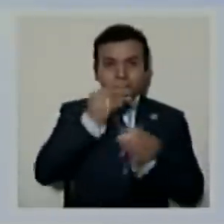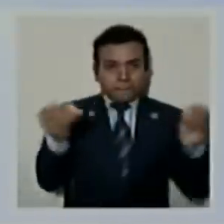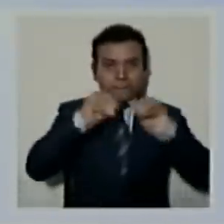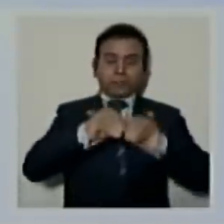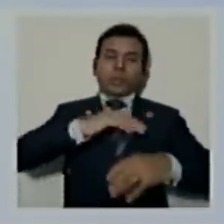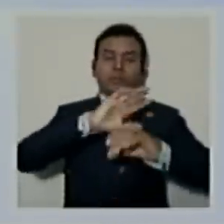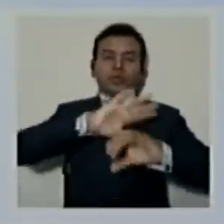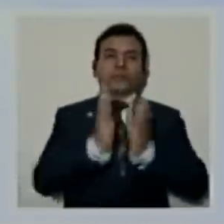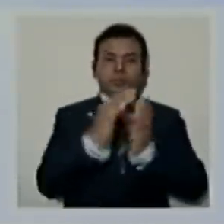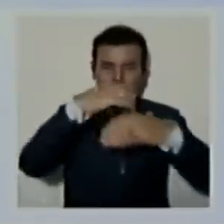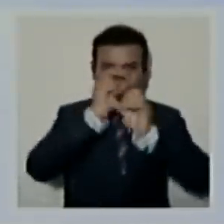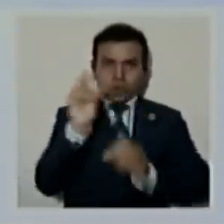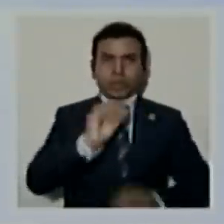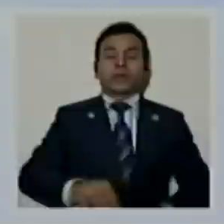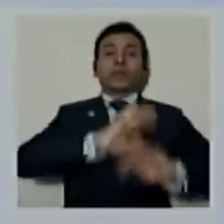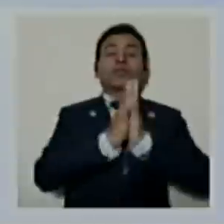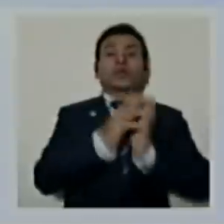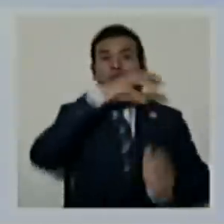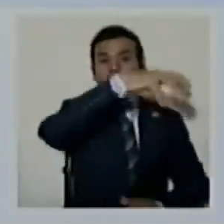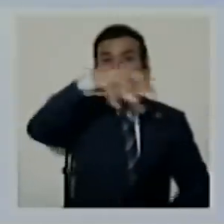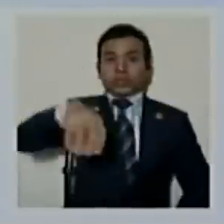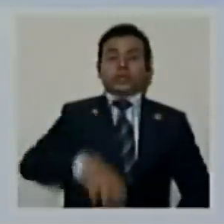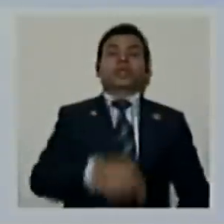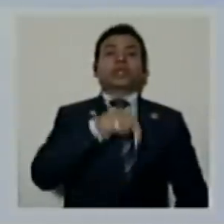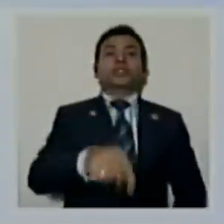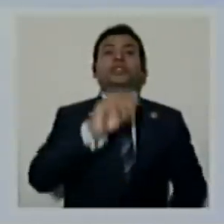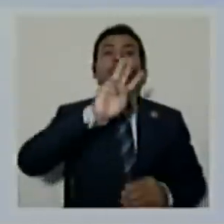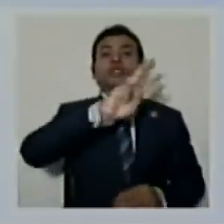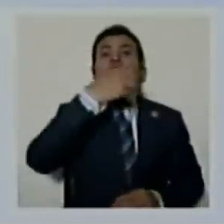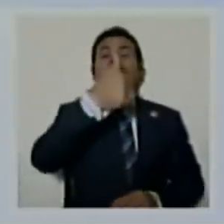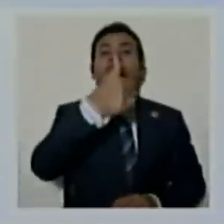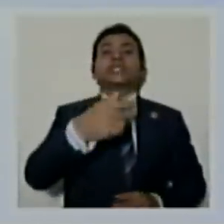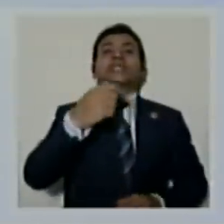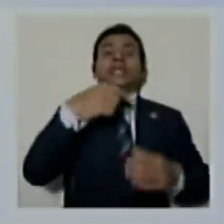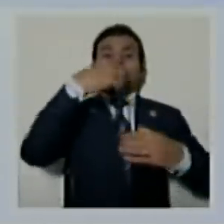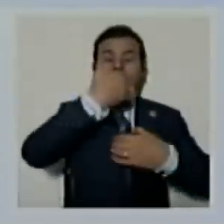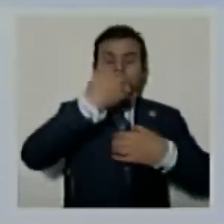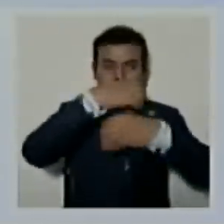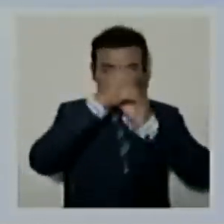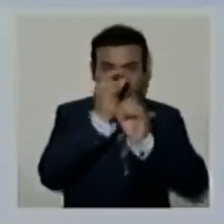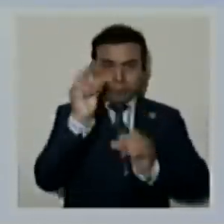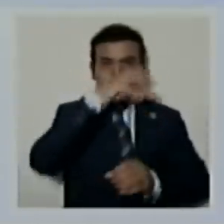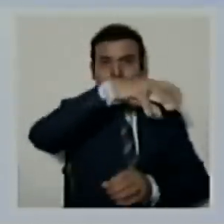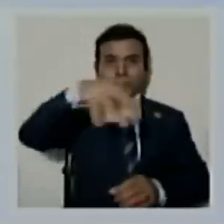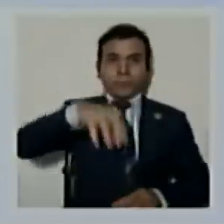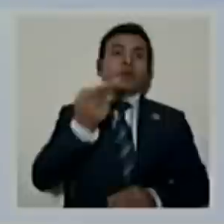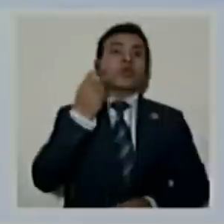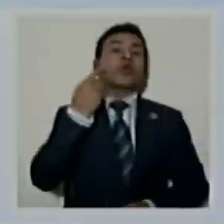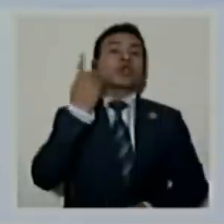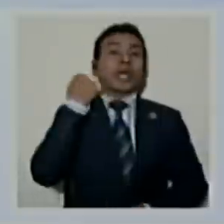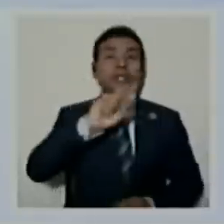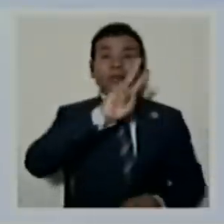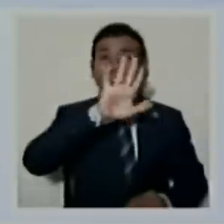5738টি। এখানে বলে রাখি, পূর্বের দিনে নমুনা সহ আজকের নমুনা পরীক্ষা। এবং আমাদের 36টি ল্যাবে, গতকাল আমরা